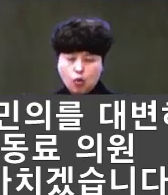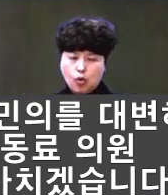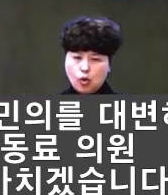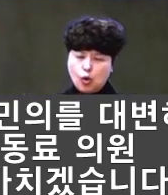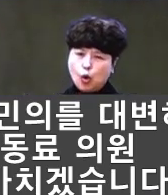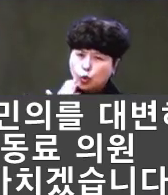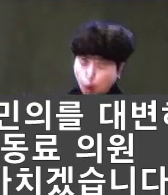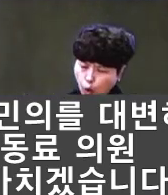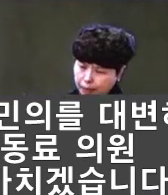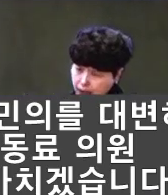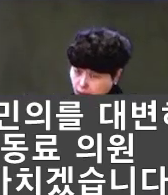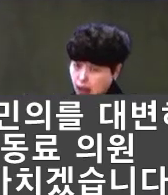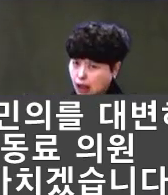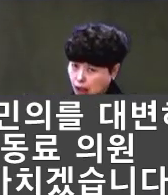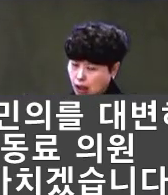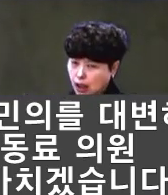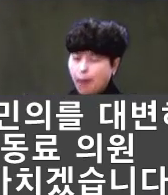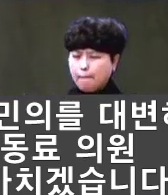도민들이